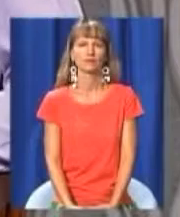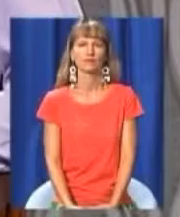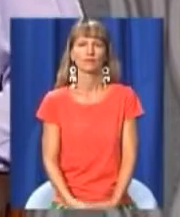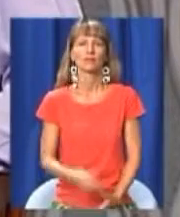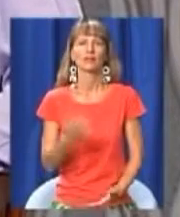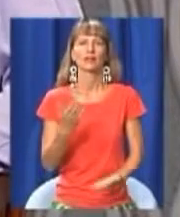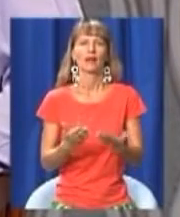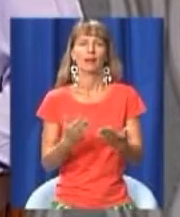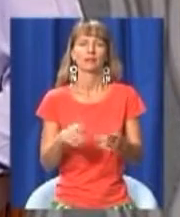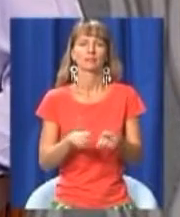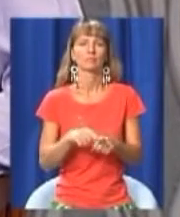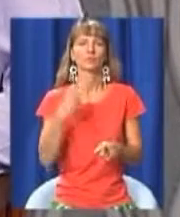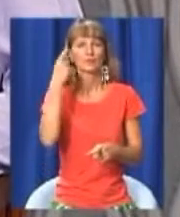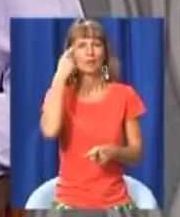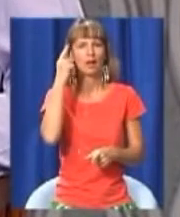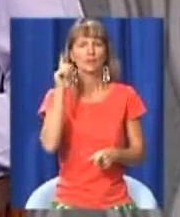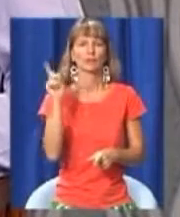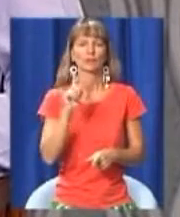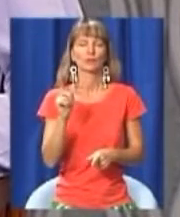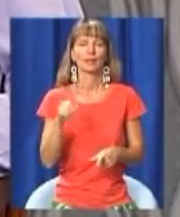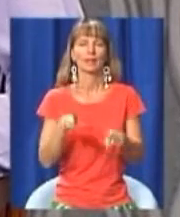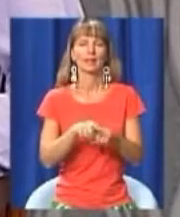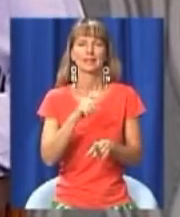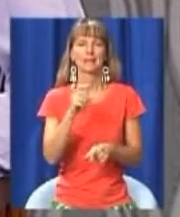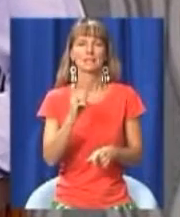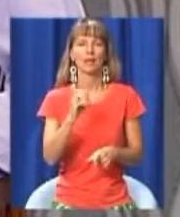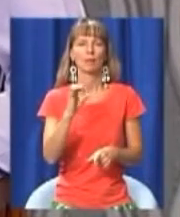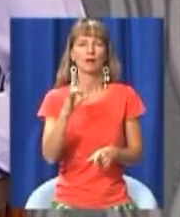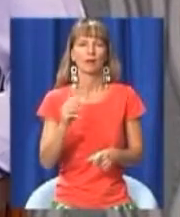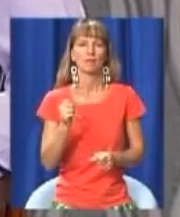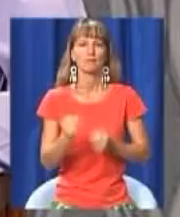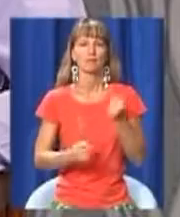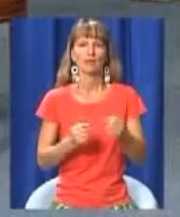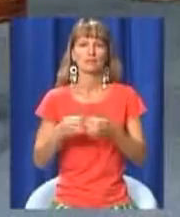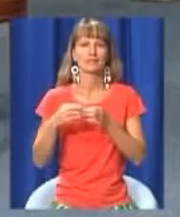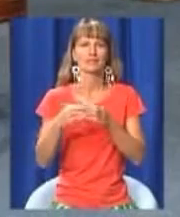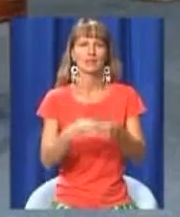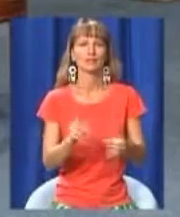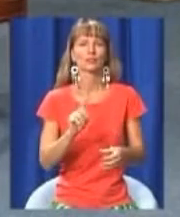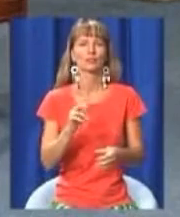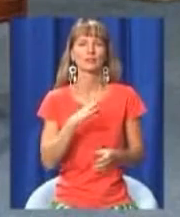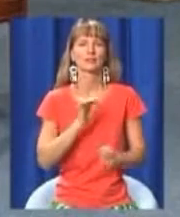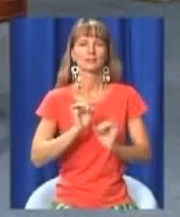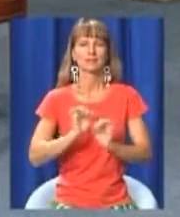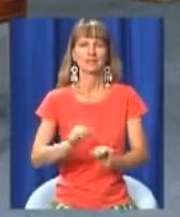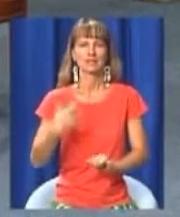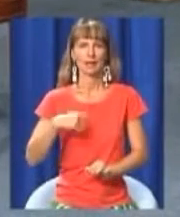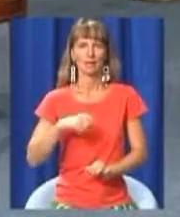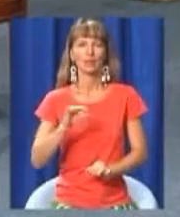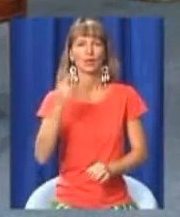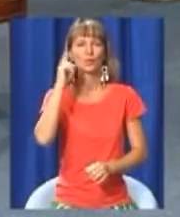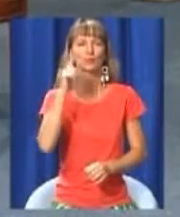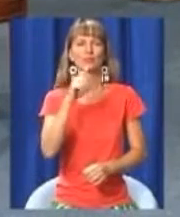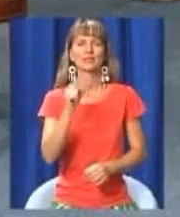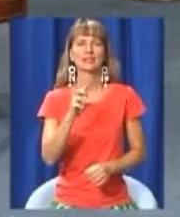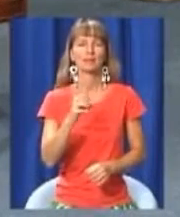От якось так ми дізналися про зебру, що вона така є, навіть бігають вони стадом для того, аби бути якось у безпеці захищеними. Ну і думаю, що за